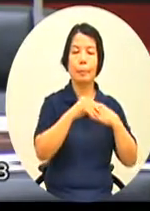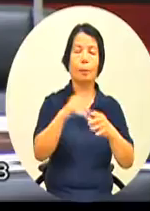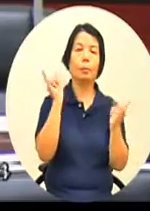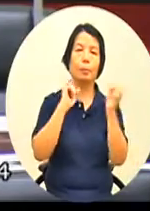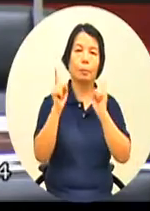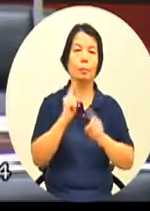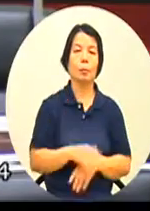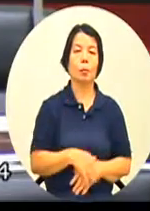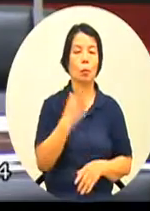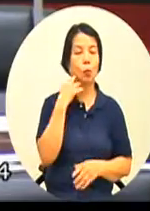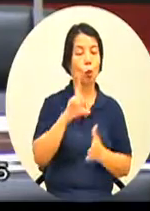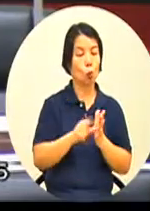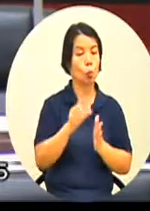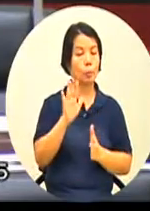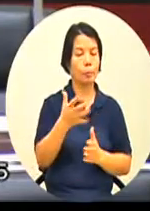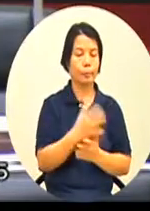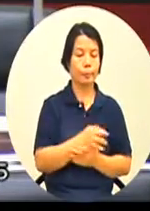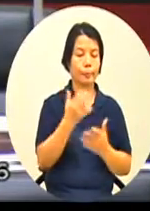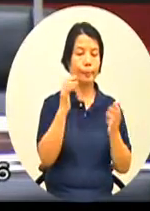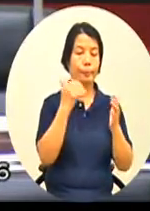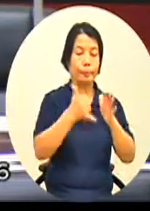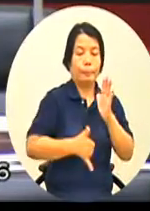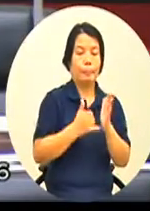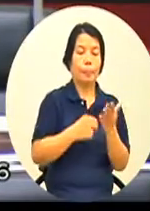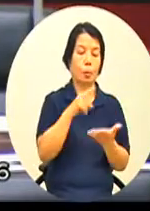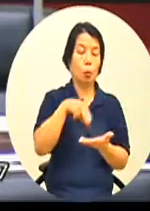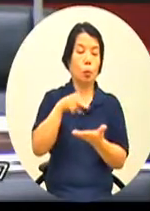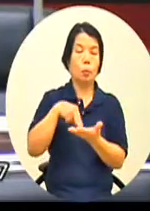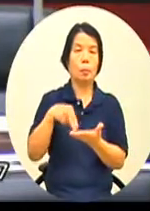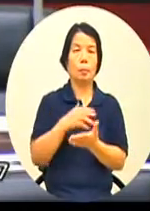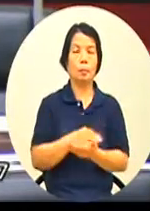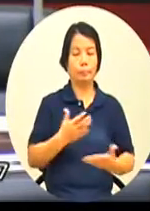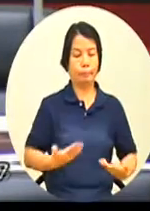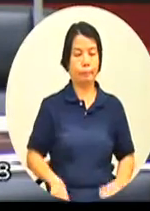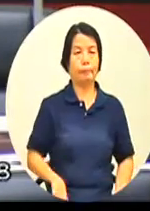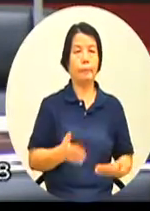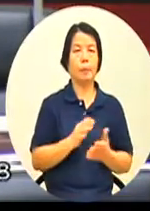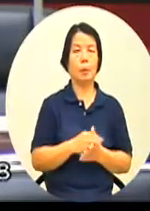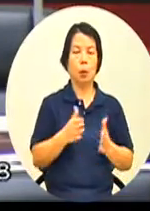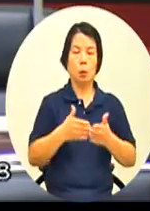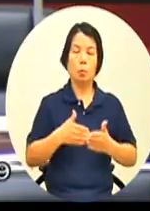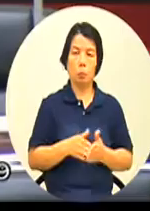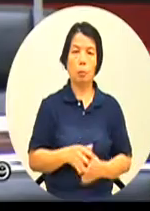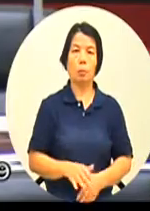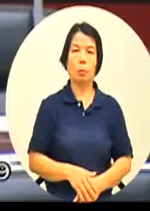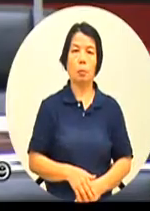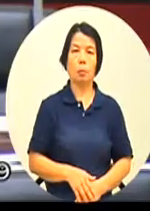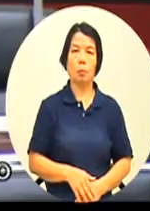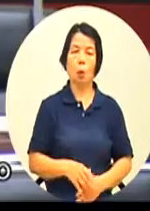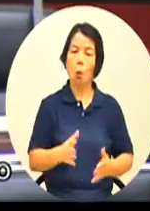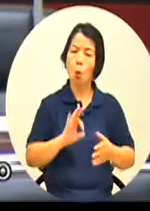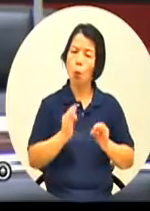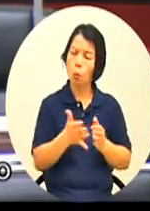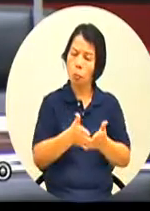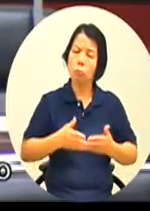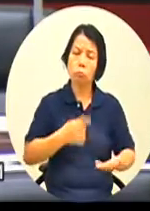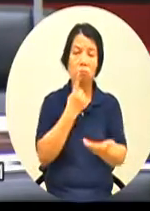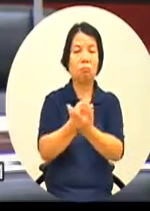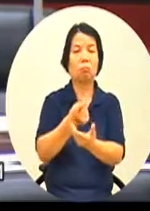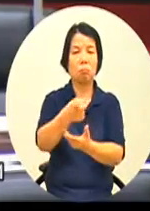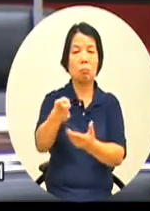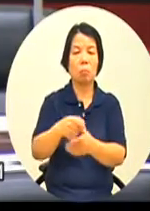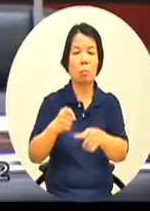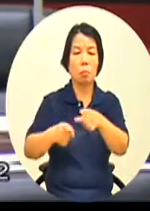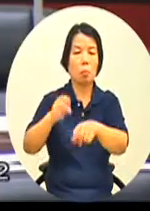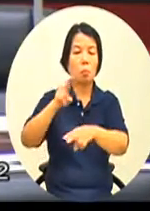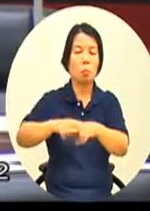在家阅读，啊不然我就休息。我要休息，我要阅读，我要旅游，我何必去参与你这个公共政策？因为你